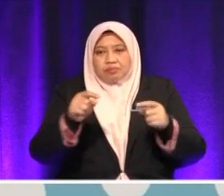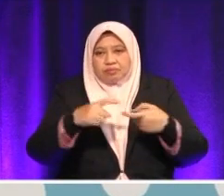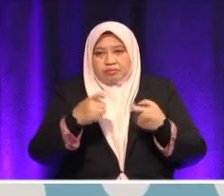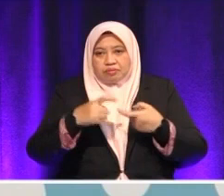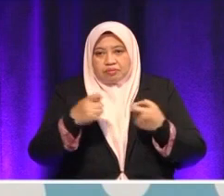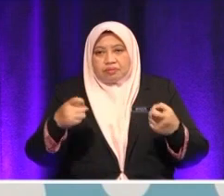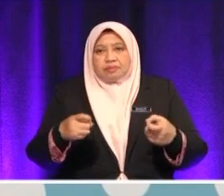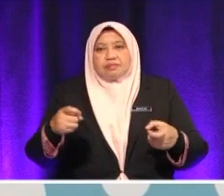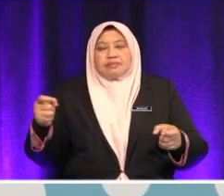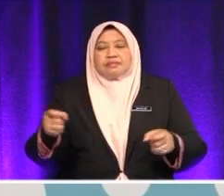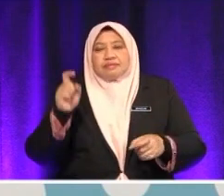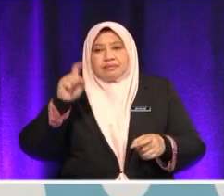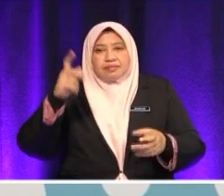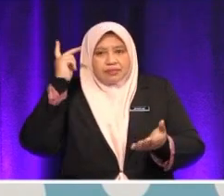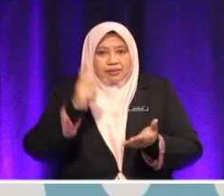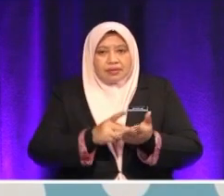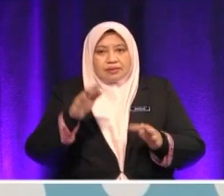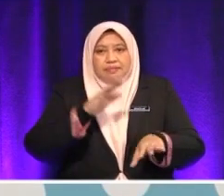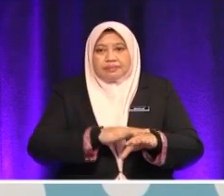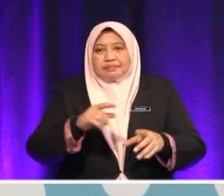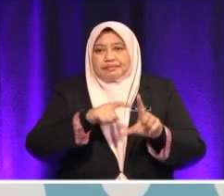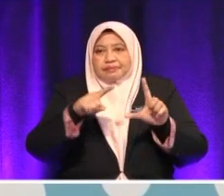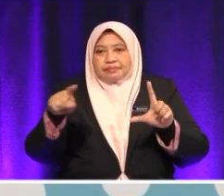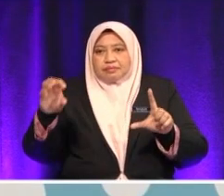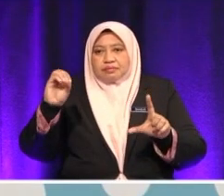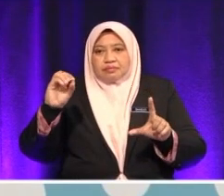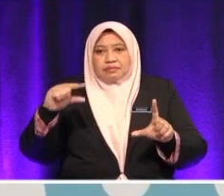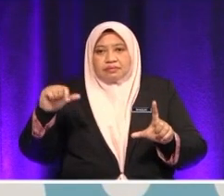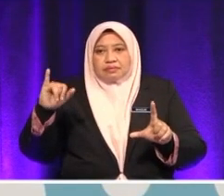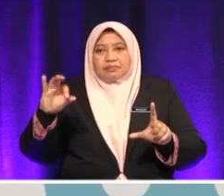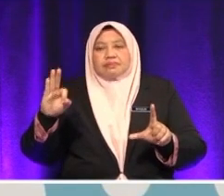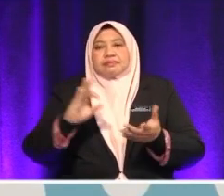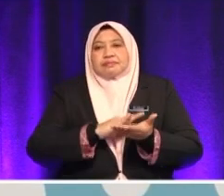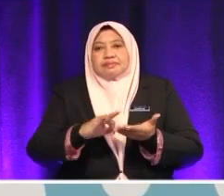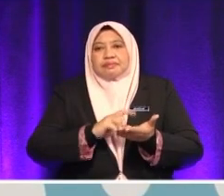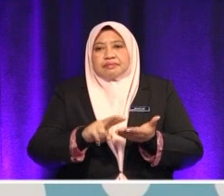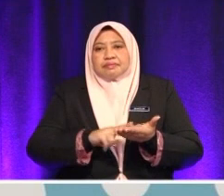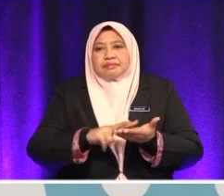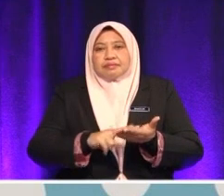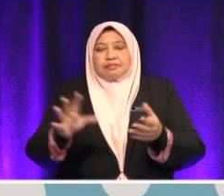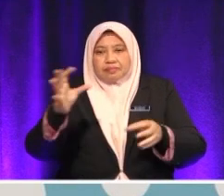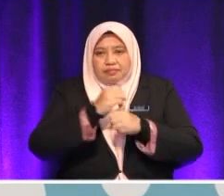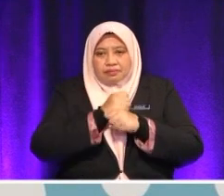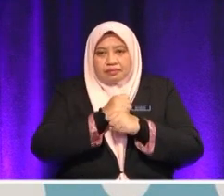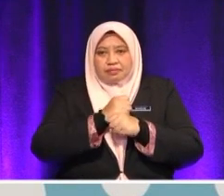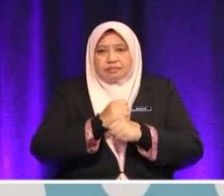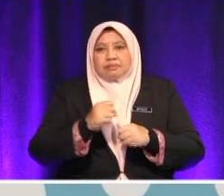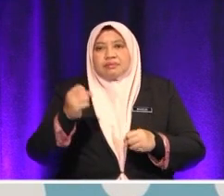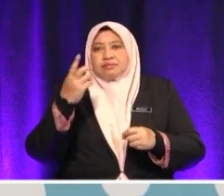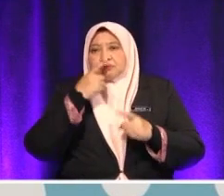grafik bila kena baca berapa bacaan tersebut dan murid akan dapat